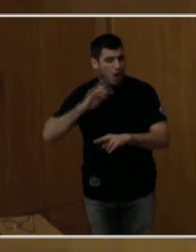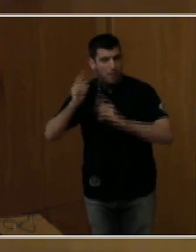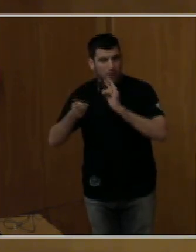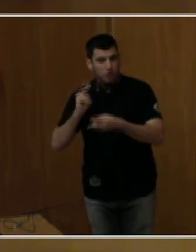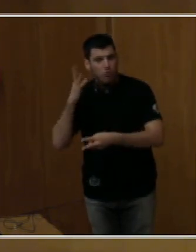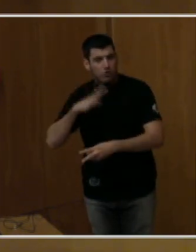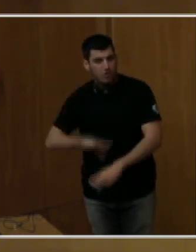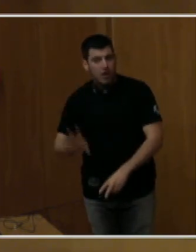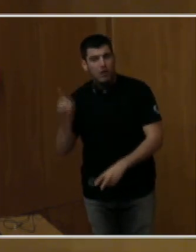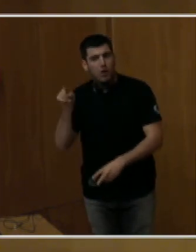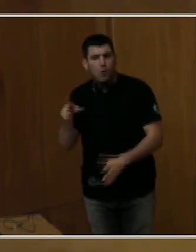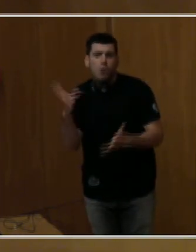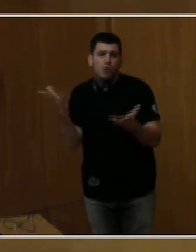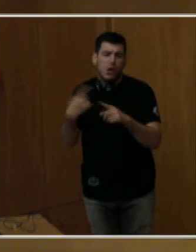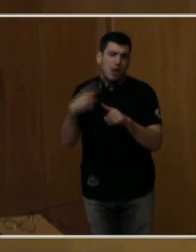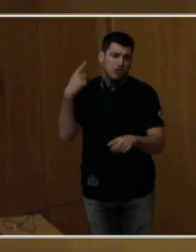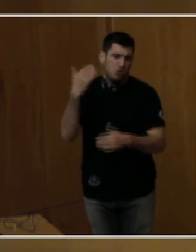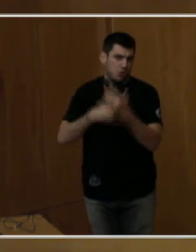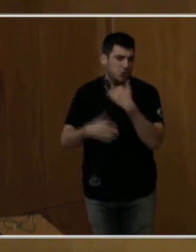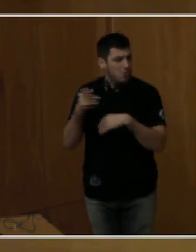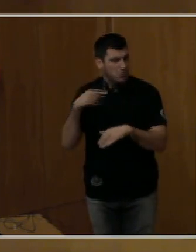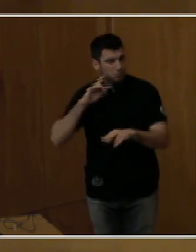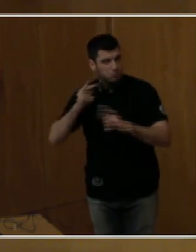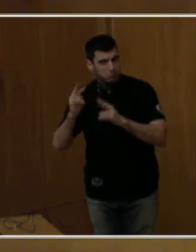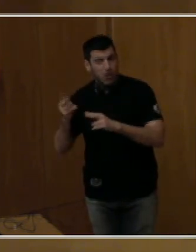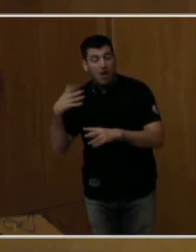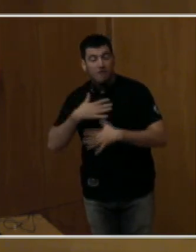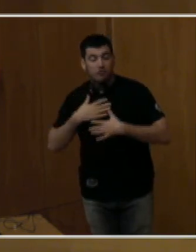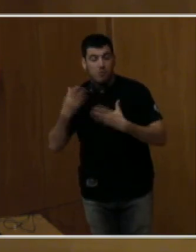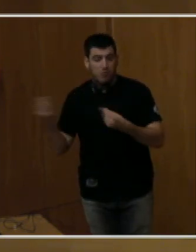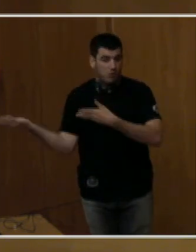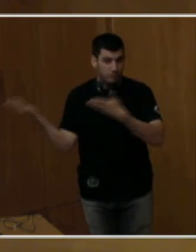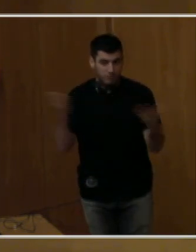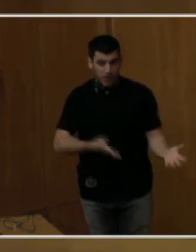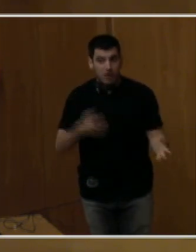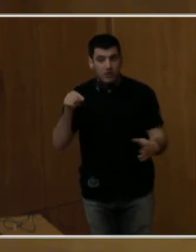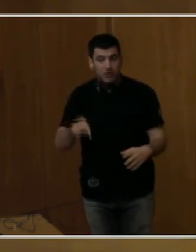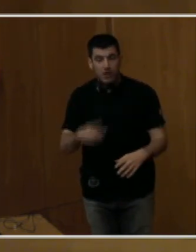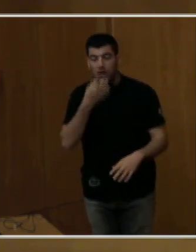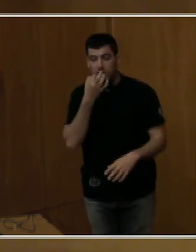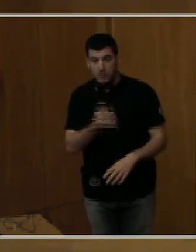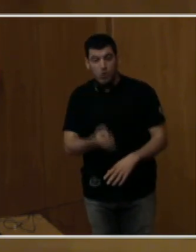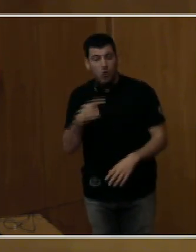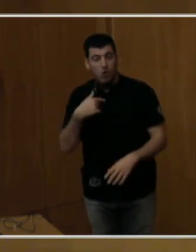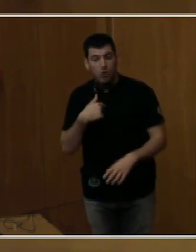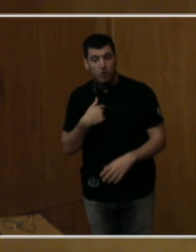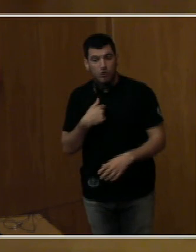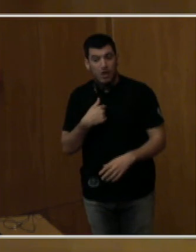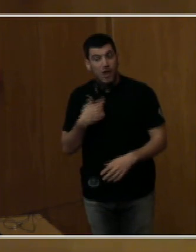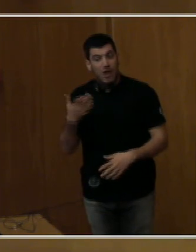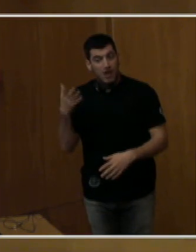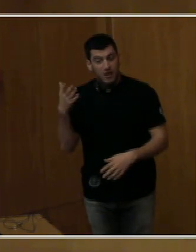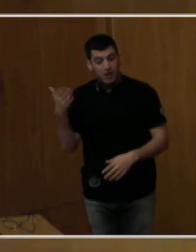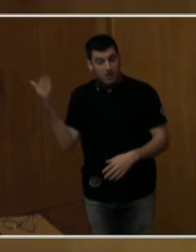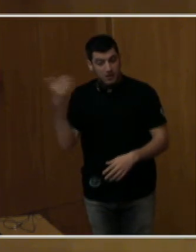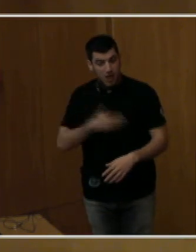όσο απλά και να είναι αυτά. Αυτό ήθελα να σας πω εγώ, να σας ευχαριστήσω που ήσασταν εδώ και να σας παροτρύνω να έρθετε μαζί μας